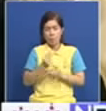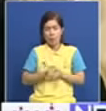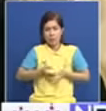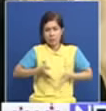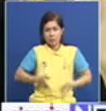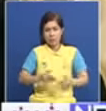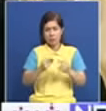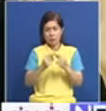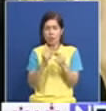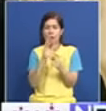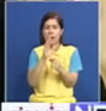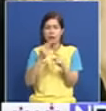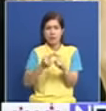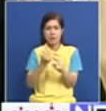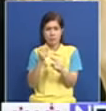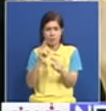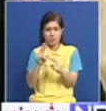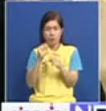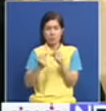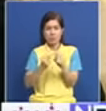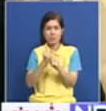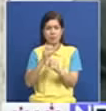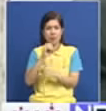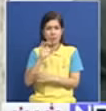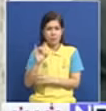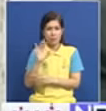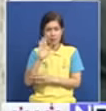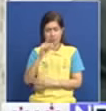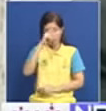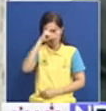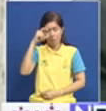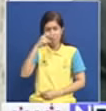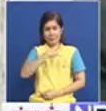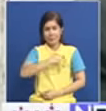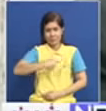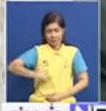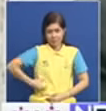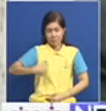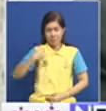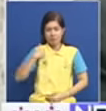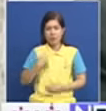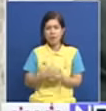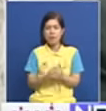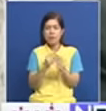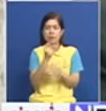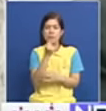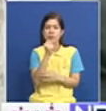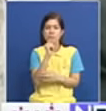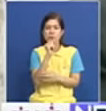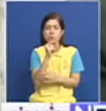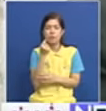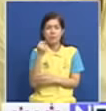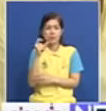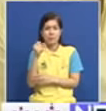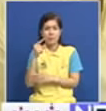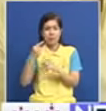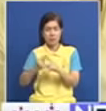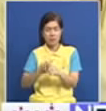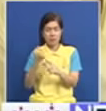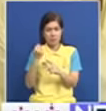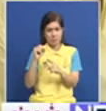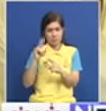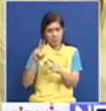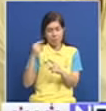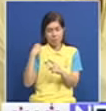ษา5ธันวาคม2558ซึ่งจะมีขึ้นในวันศุกร์ที่11ธันวาคมนี้โดยจะมีการถ่ายทอดสดทั้งในส่วนกลางส่